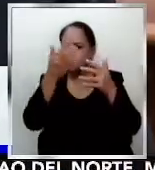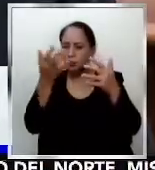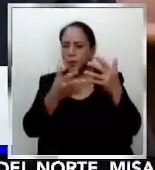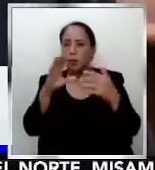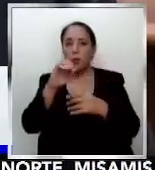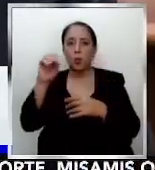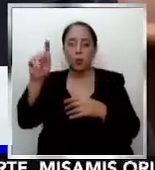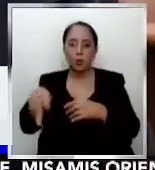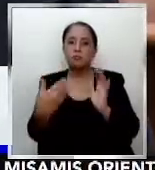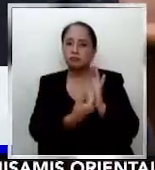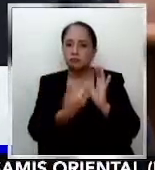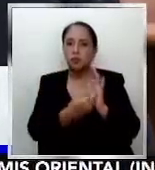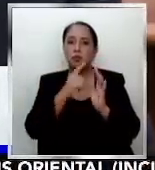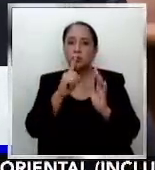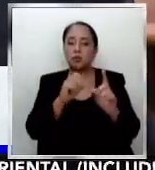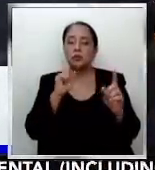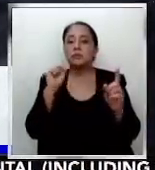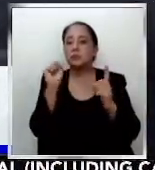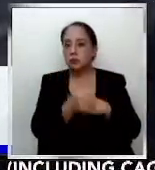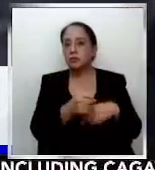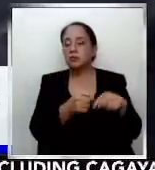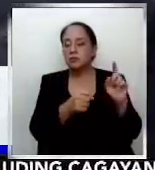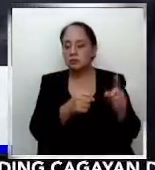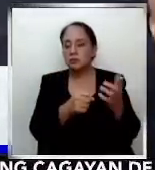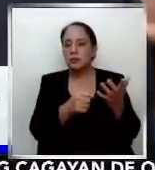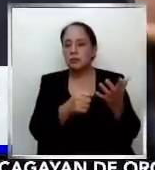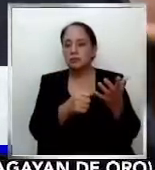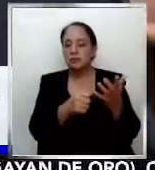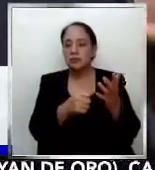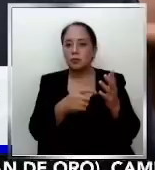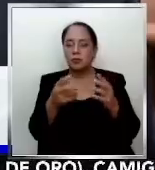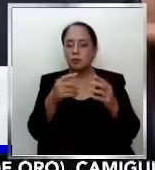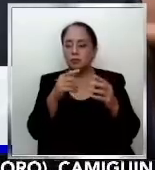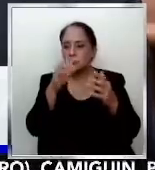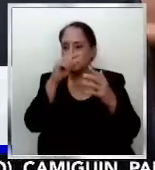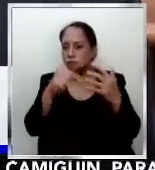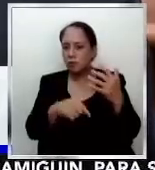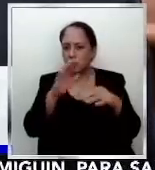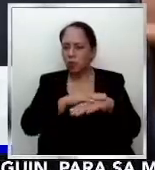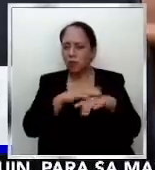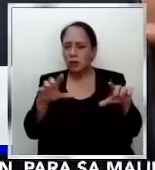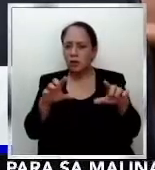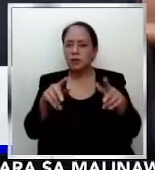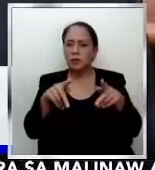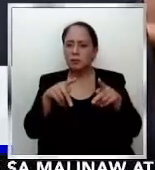na tama ang kondisyon ng kargamento nila. Online na rin daw ang mga permit, kaya paanong tatanggap pa siya ng tara o